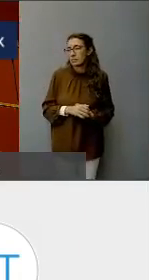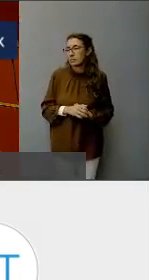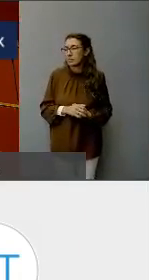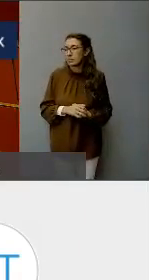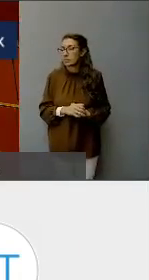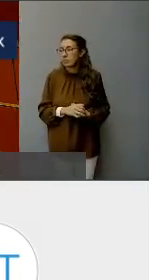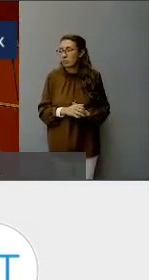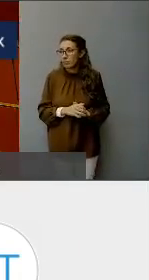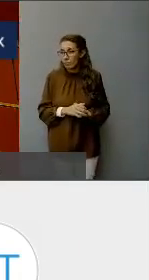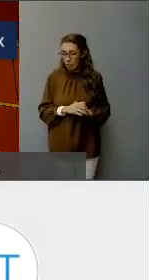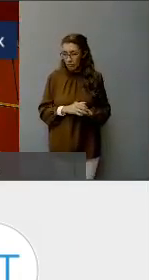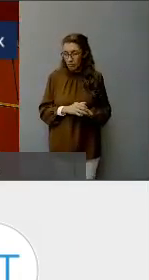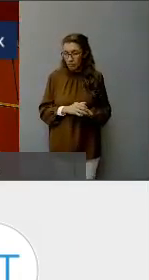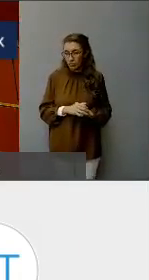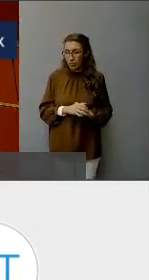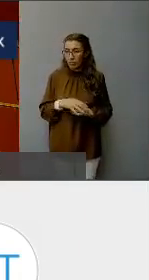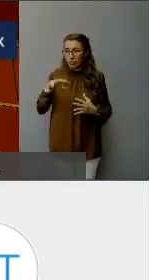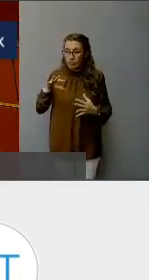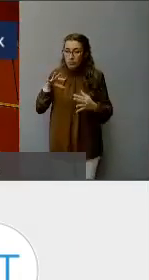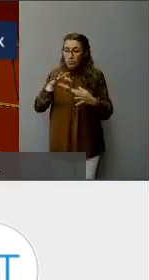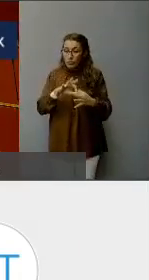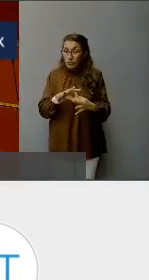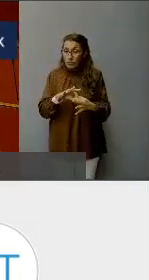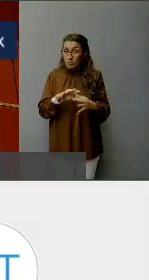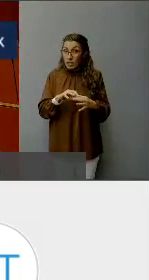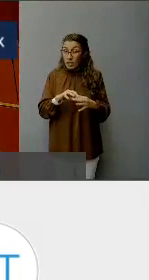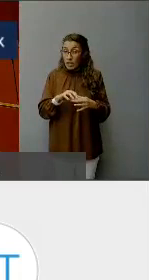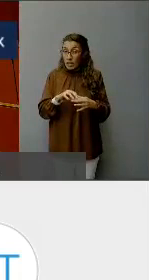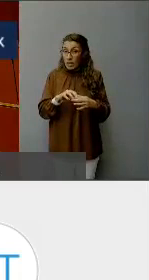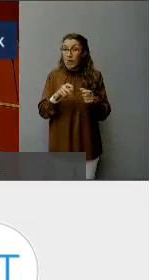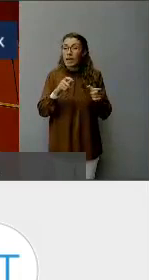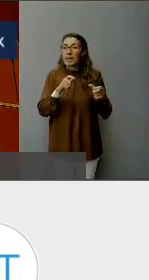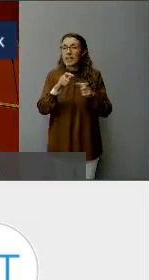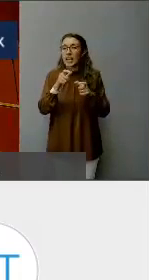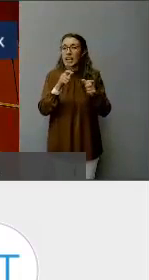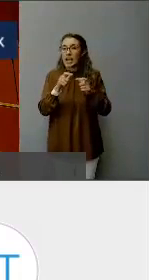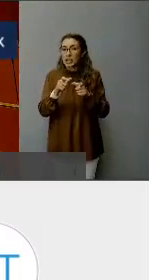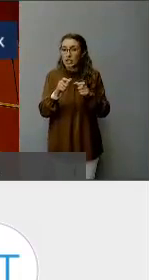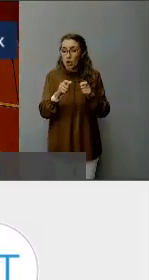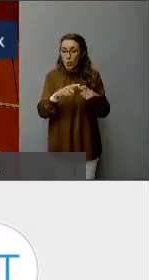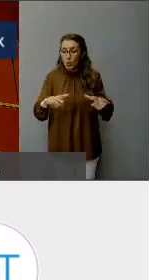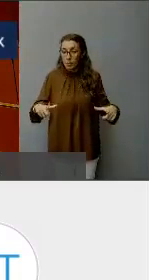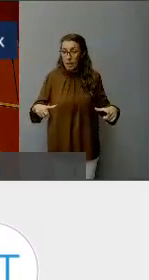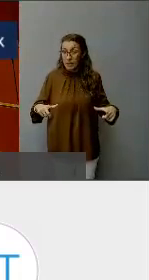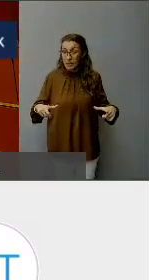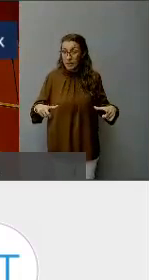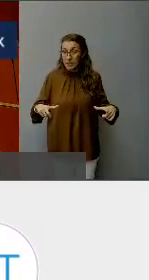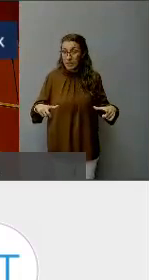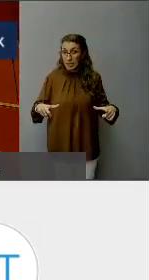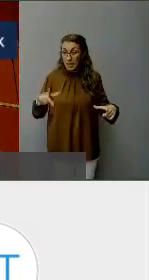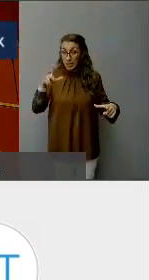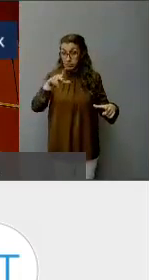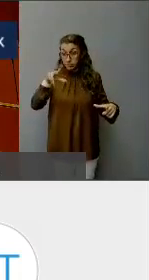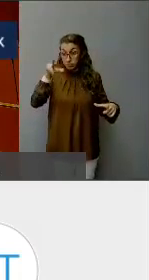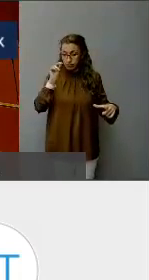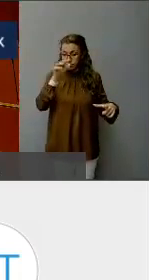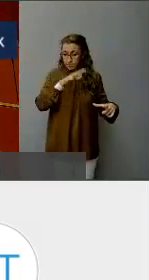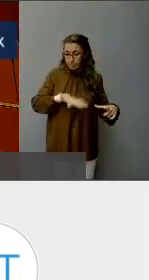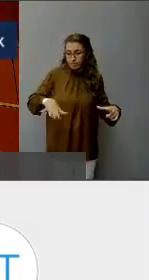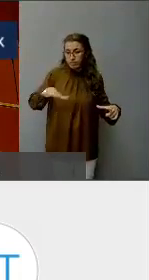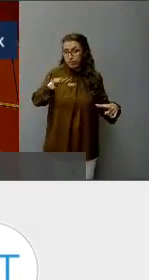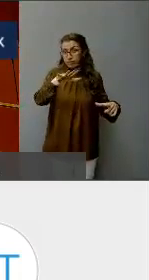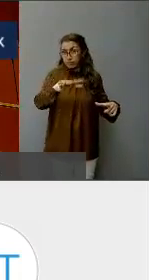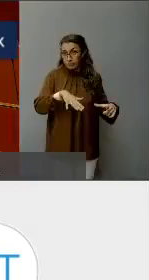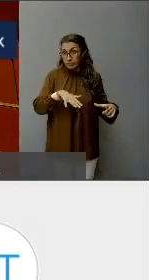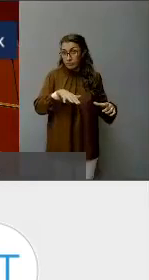sempre riguardo alla relazione urbanistica dopo le parole di individuazione degli ambiti di collocazione delle nuove volumetrie